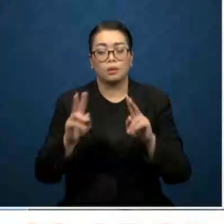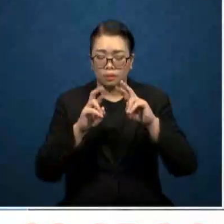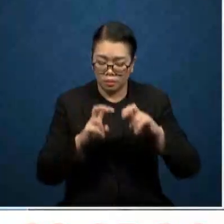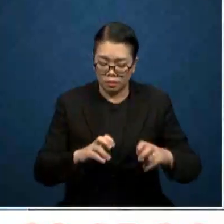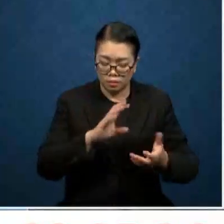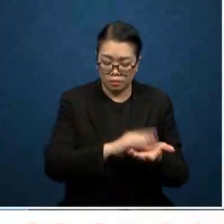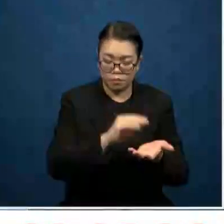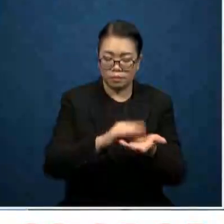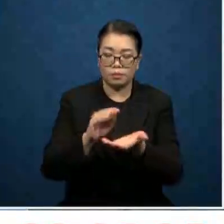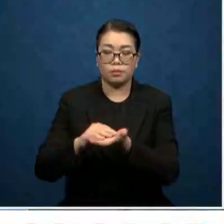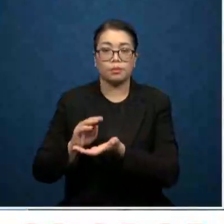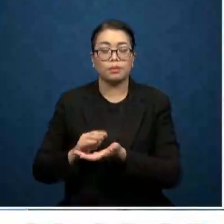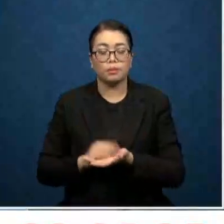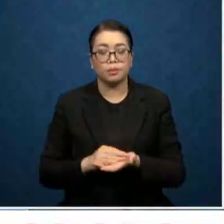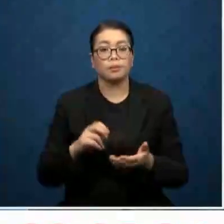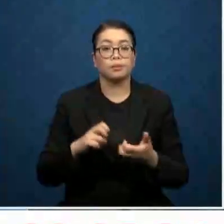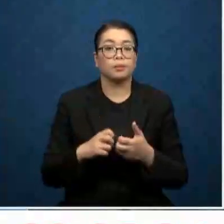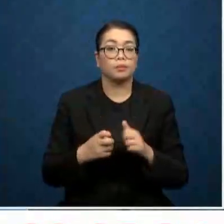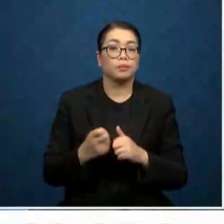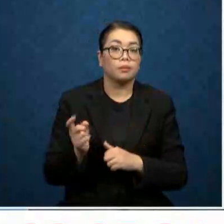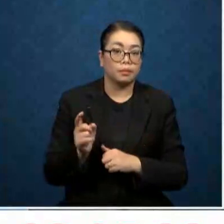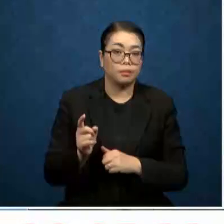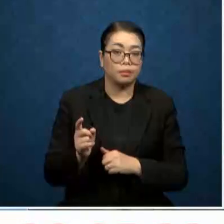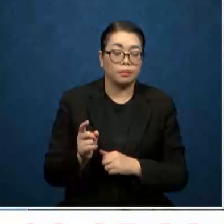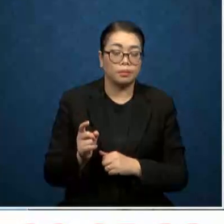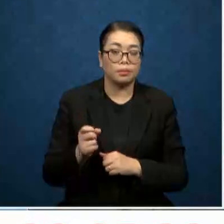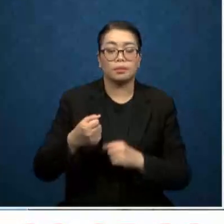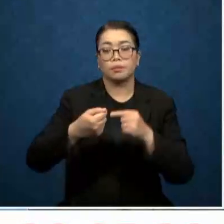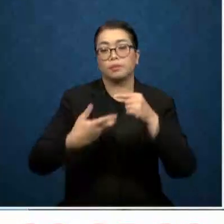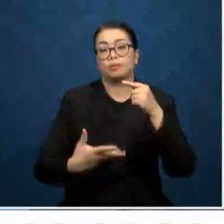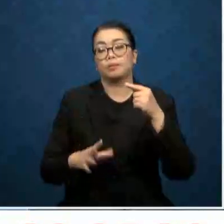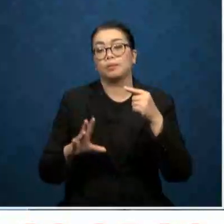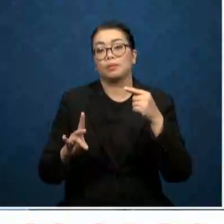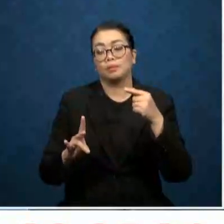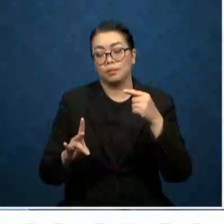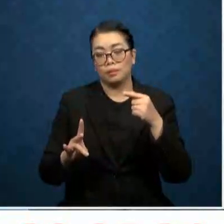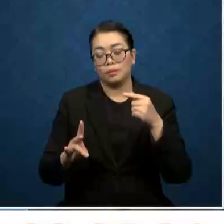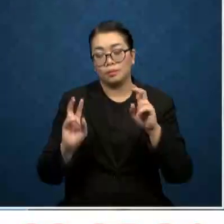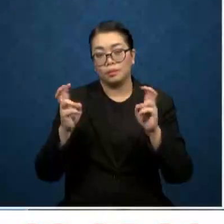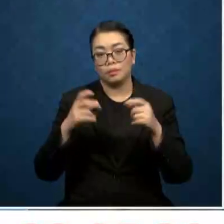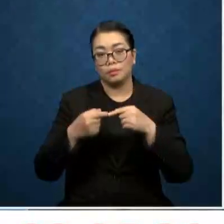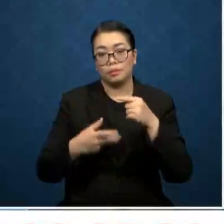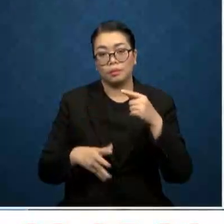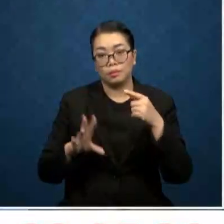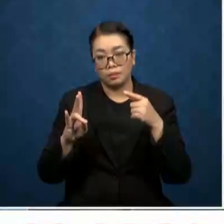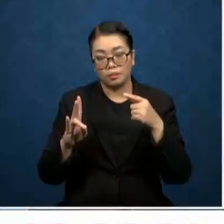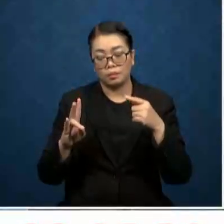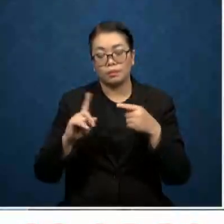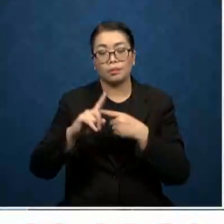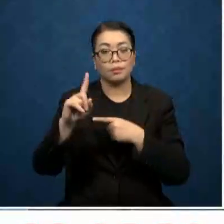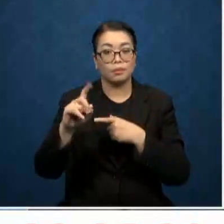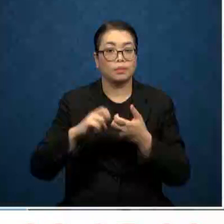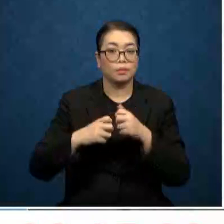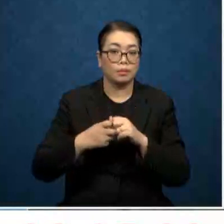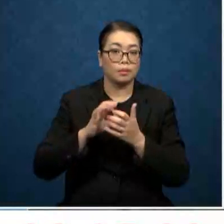มาเนี่ยสรุปเป็นปัญหาได้ทั้งหมดเนี่ย 7เรื่องผมอ่านเร็วๆดังนี้ครับปัญหา